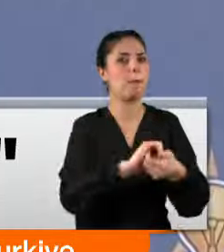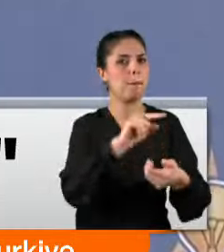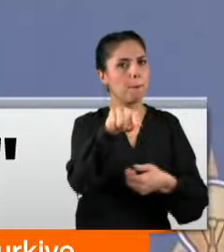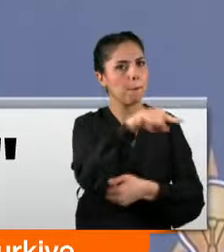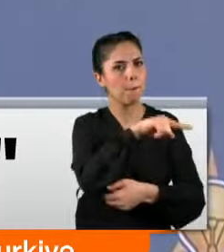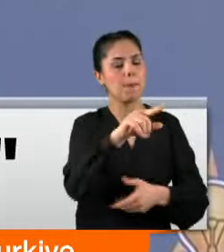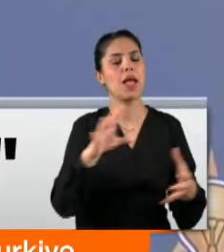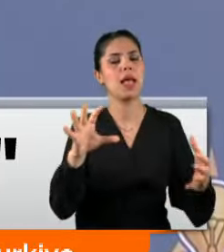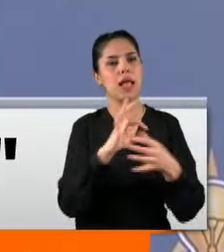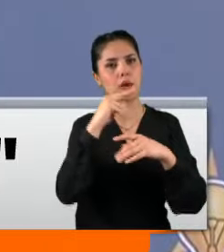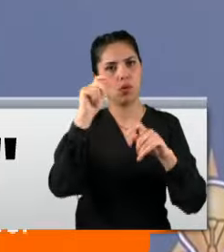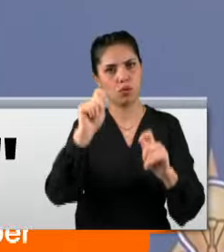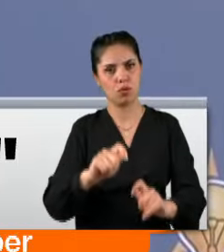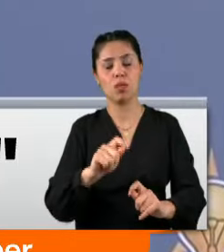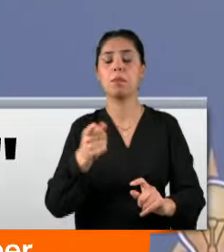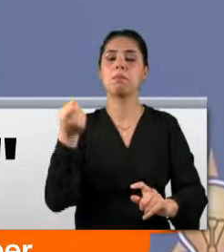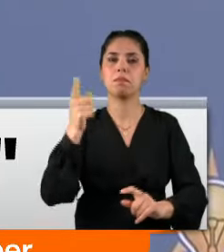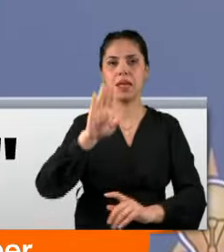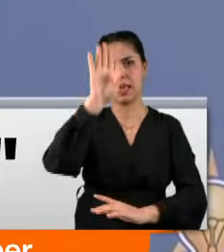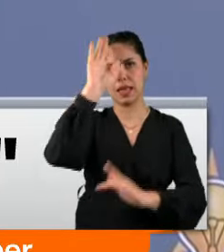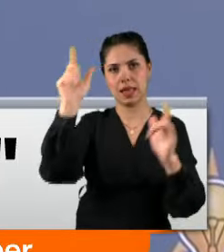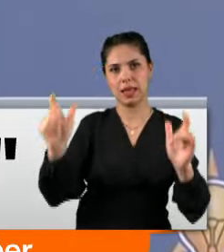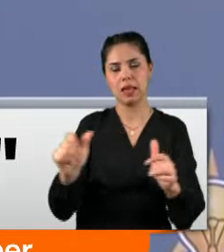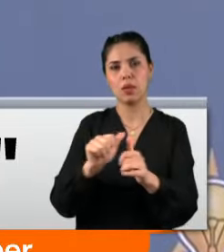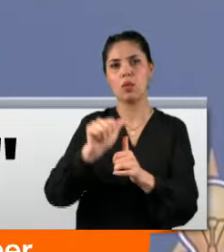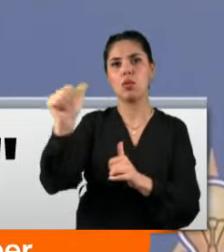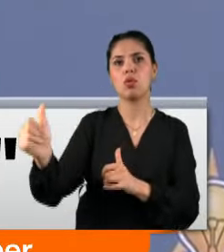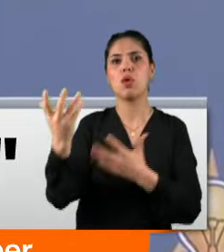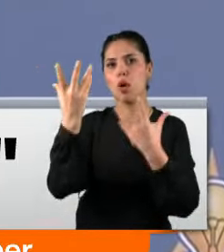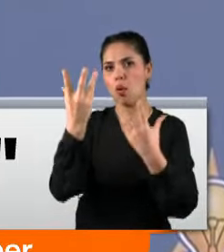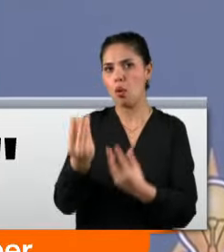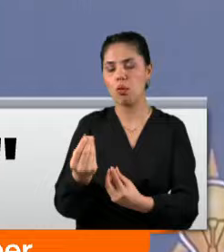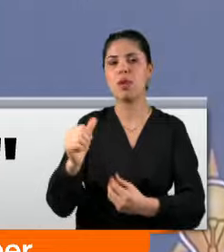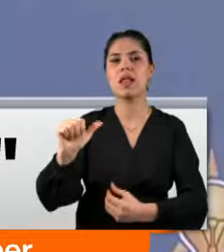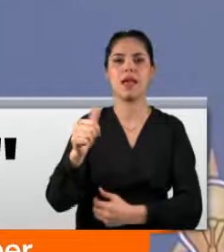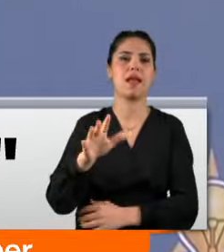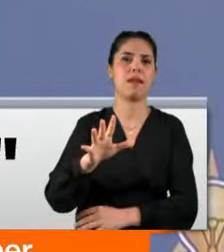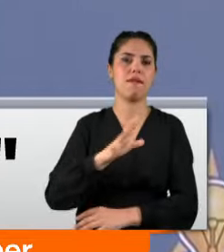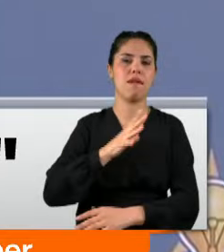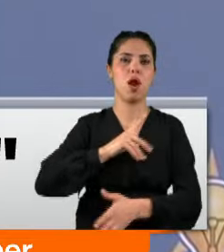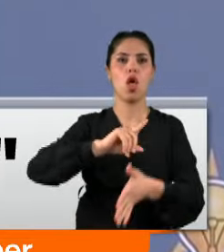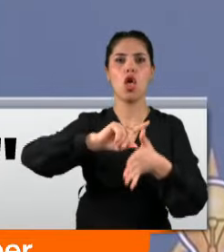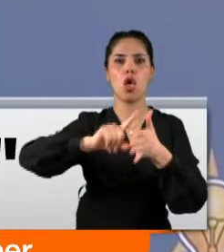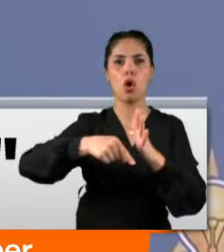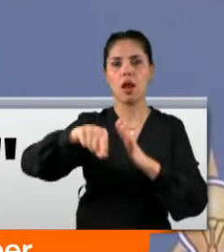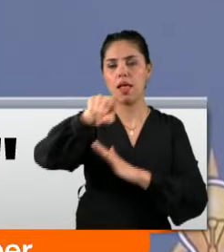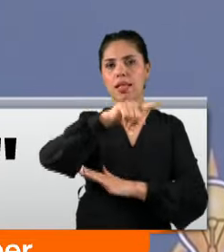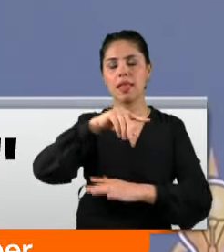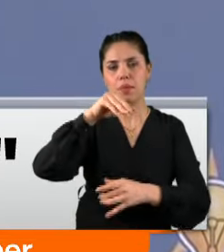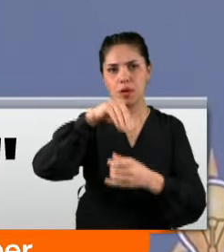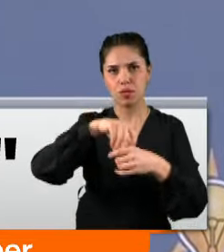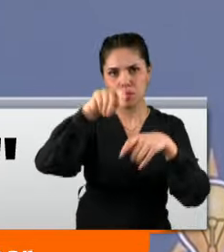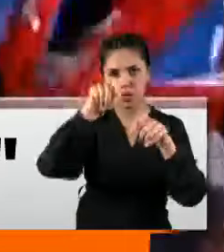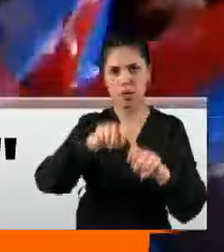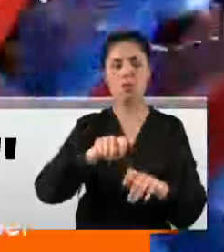açtı. Tabii bir de İstanbul'dan uzak tutulması gerekenler var. Yönetimi üzerinde yapılacak